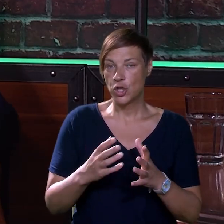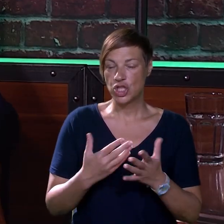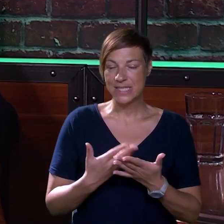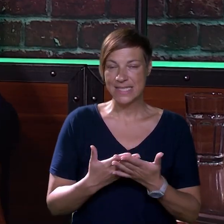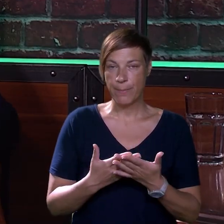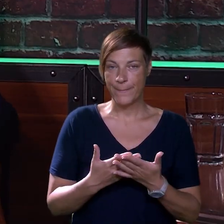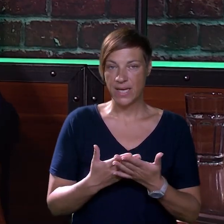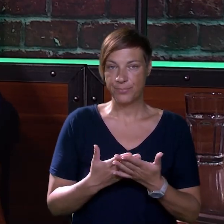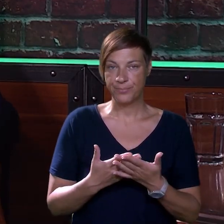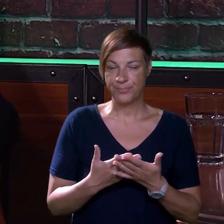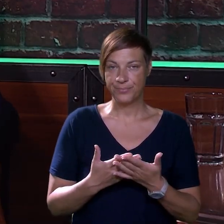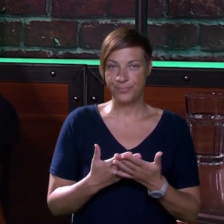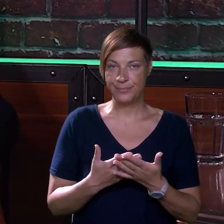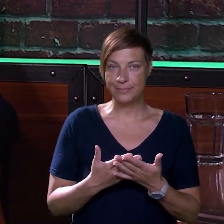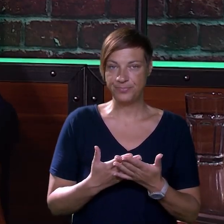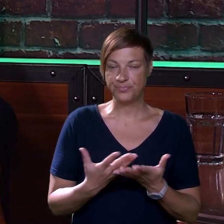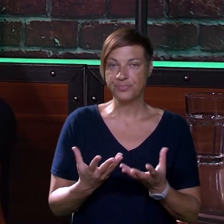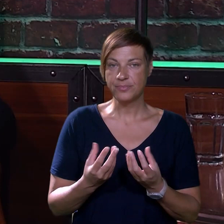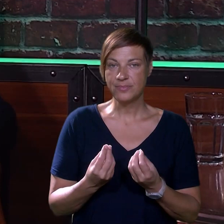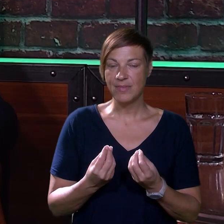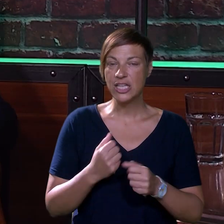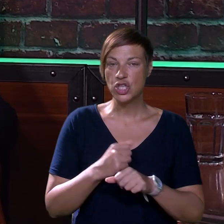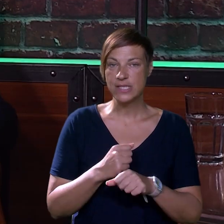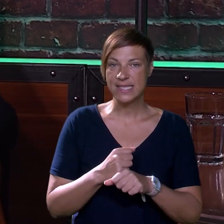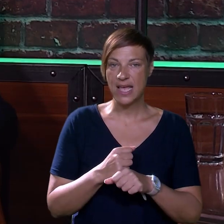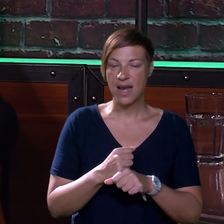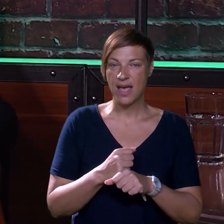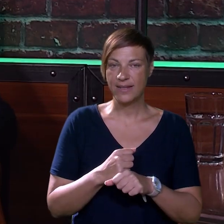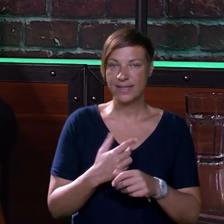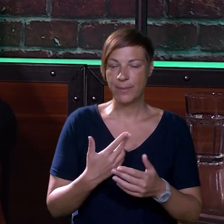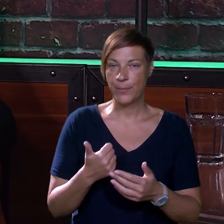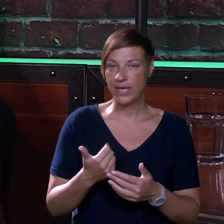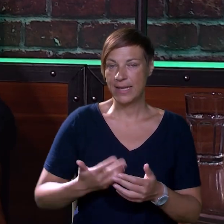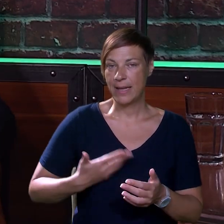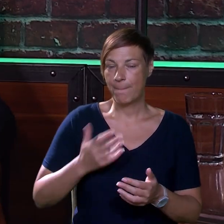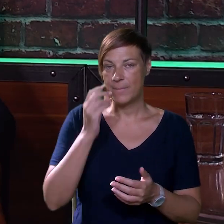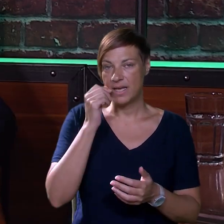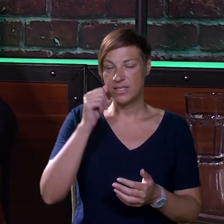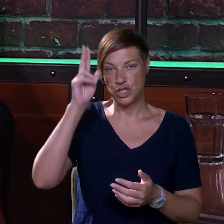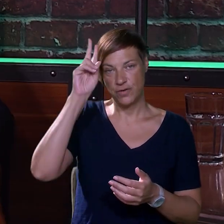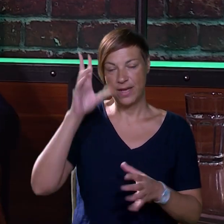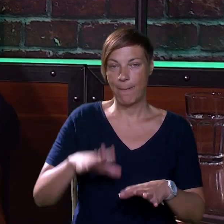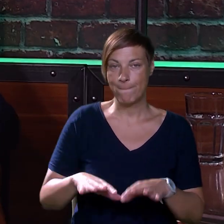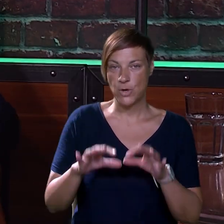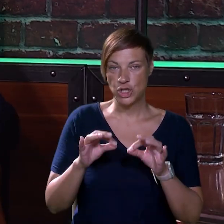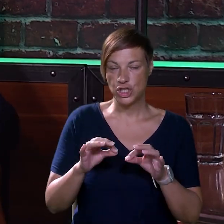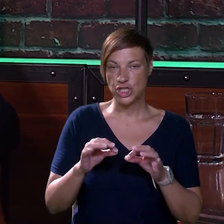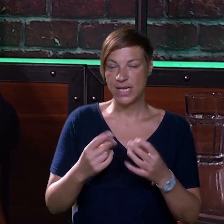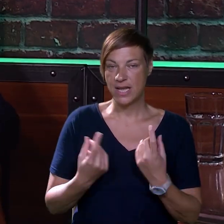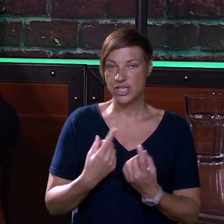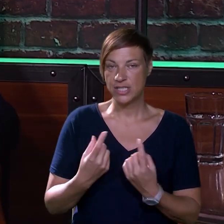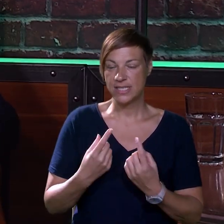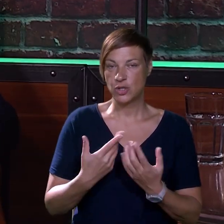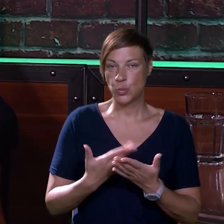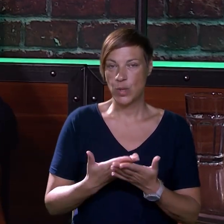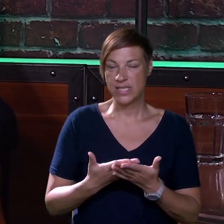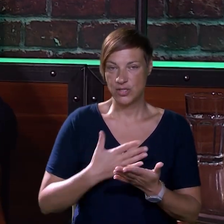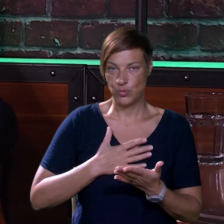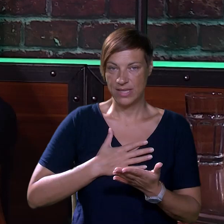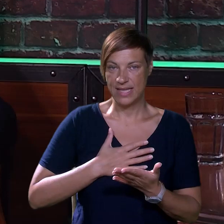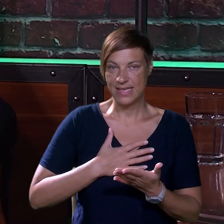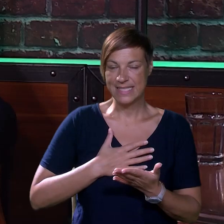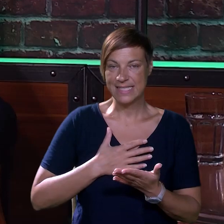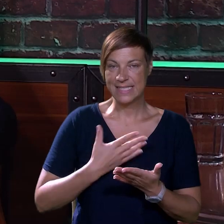odnosima i dosta toga radimo i jedan mladi čovjek može naći neku situaciju da